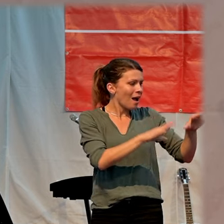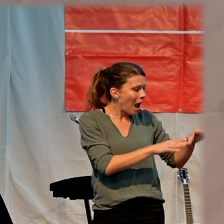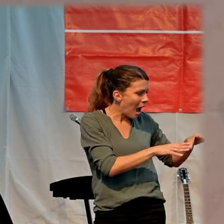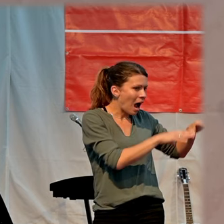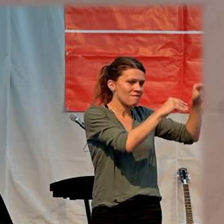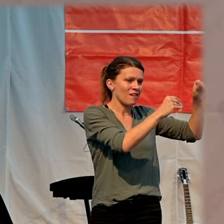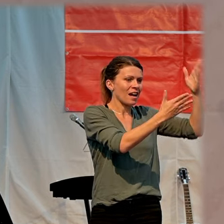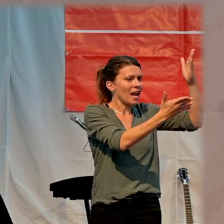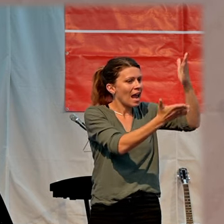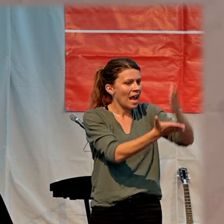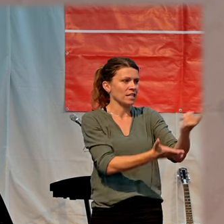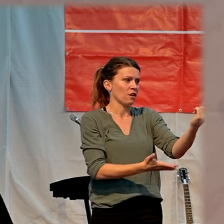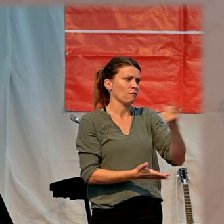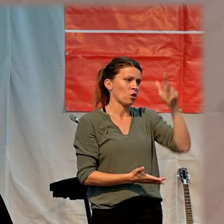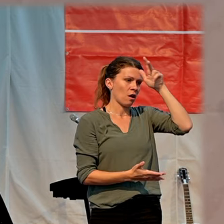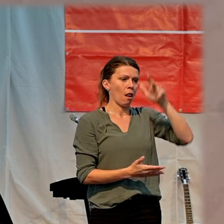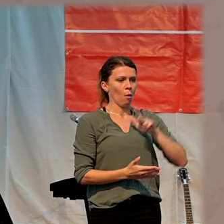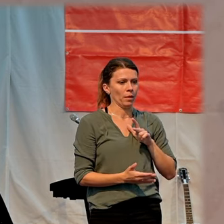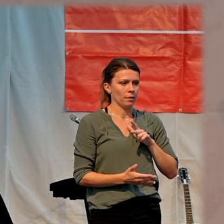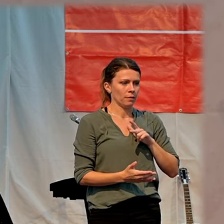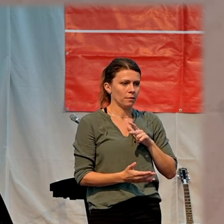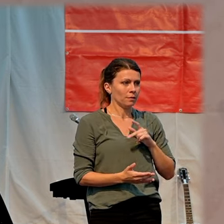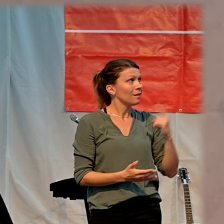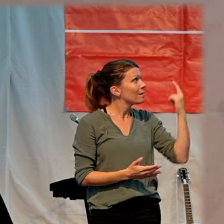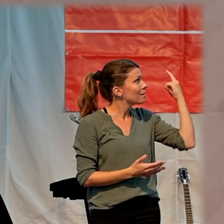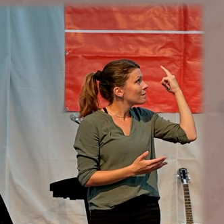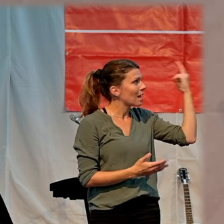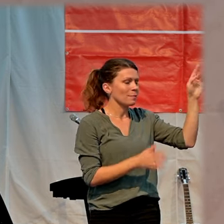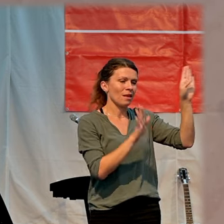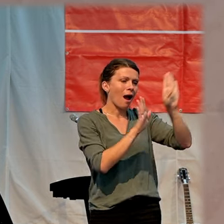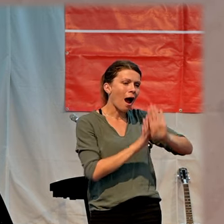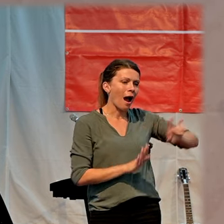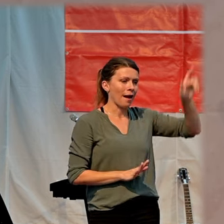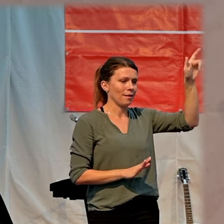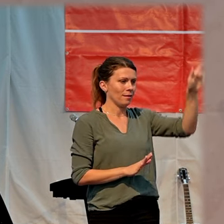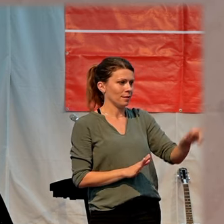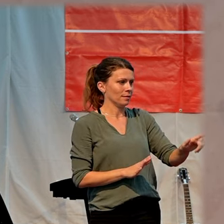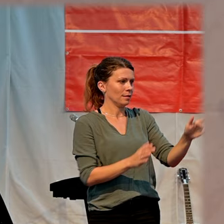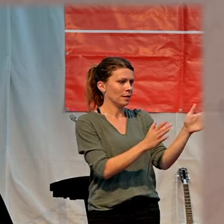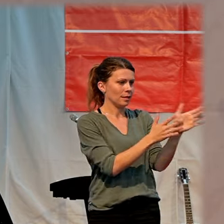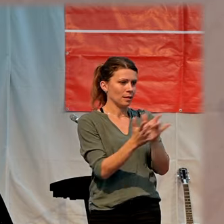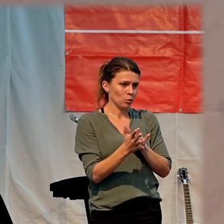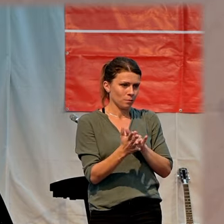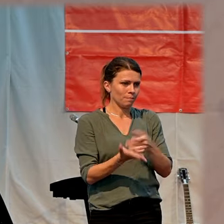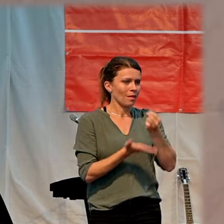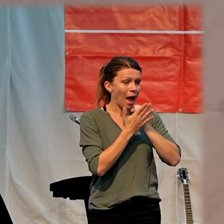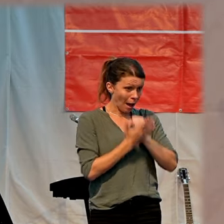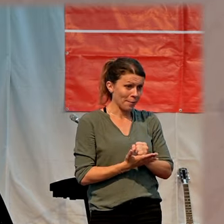Vollender unseres Glaubens. Unser Heiland, Jesus. Amen.